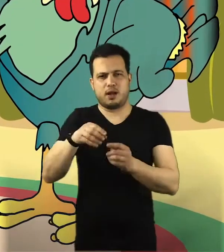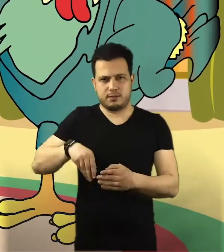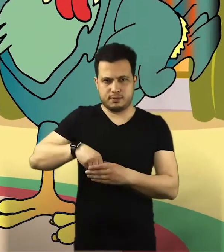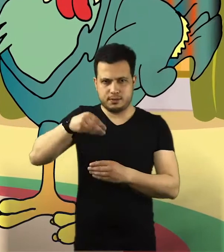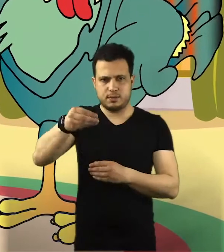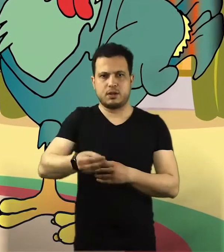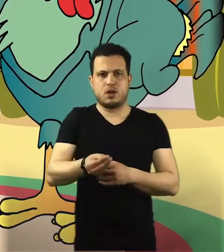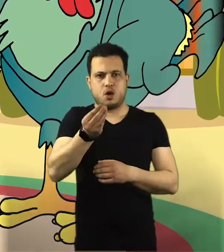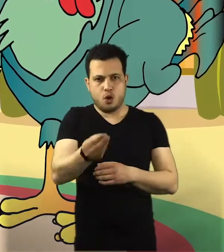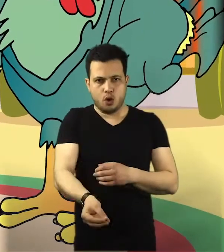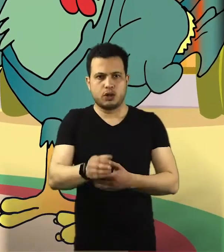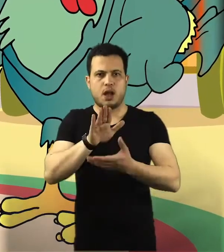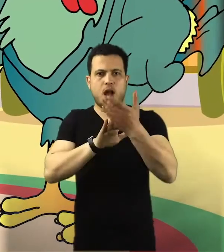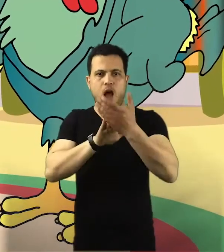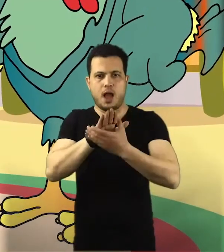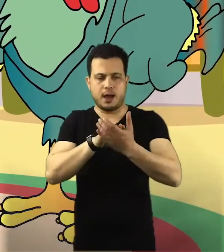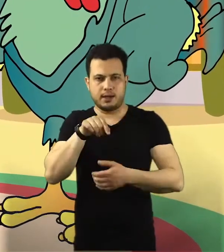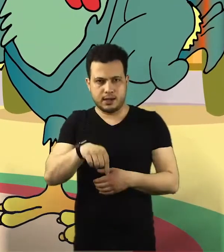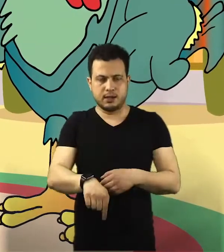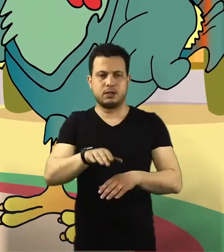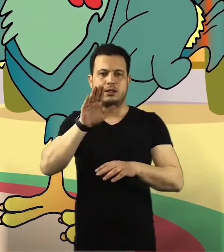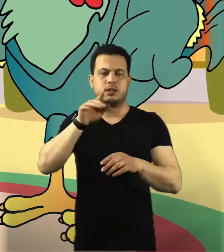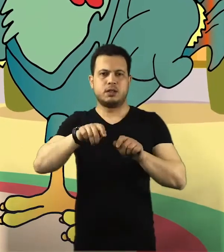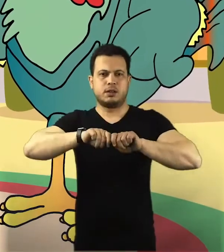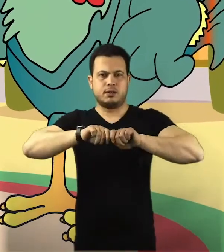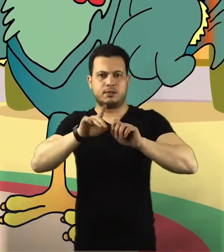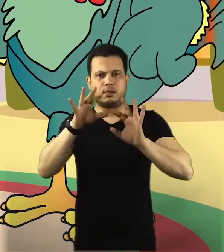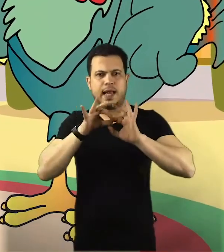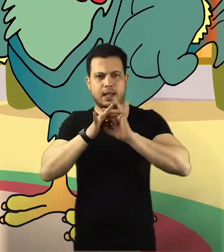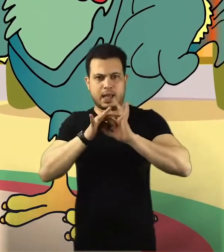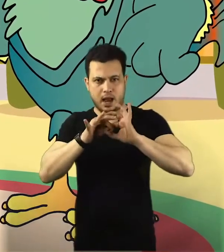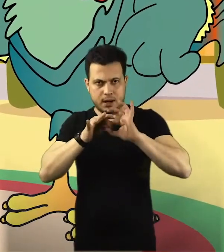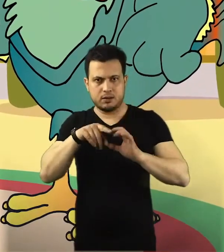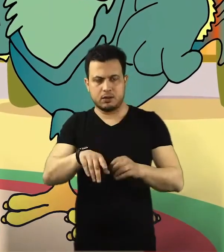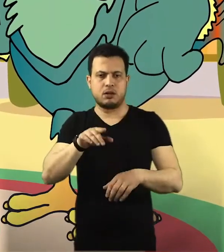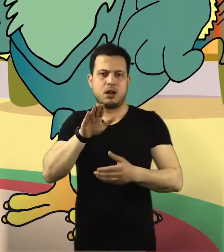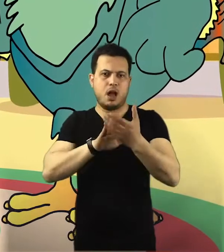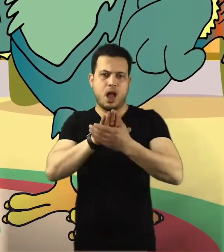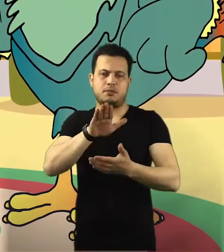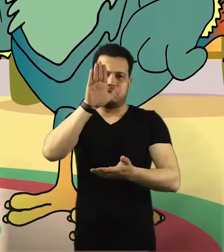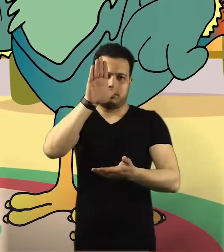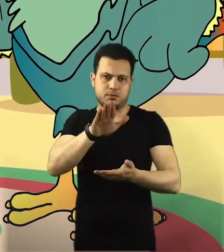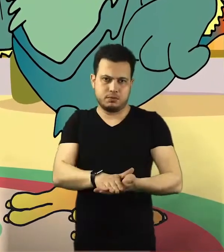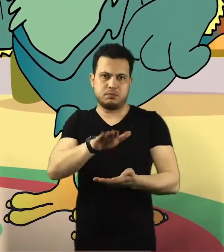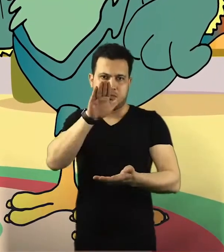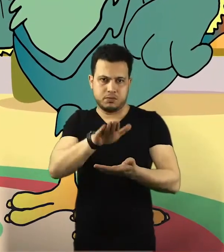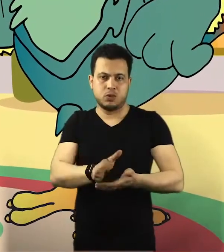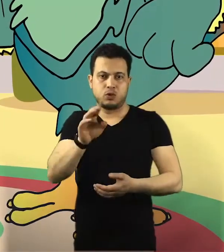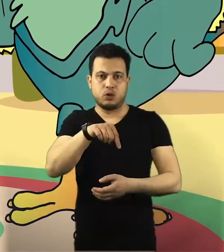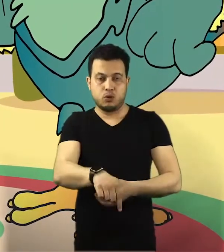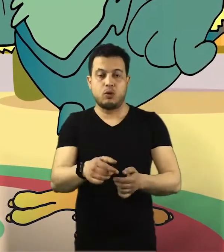Ayağıyla çantanın kilidine üç kere vurdu O anda çanta büyüdü Büyüdü ve